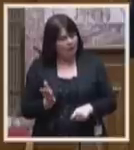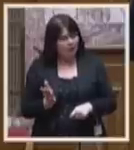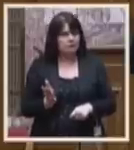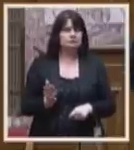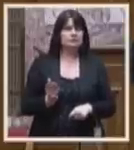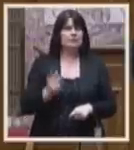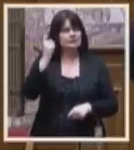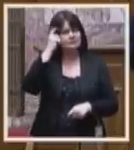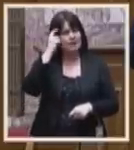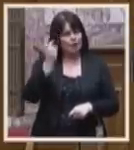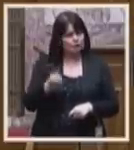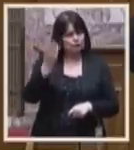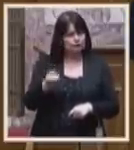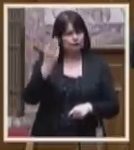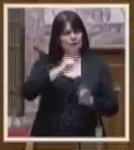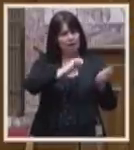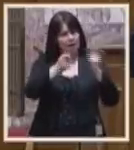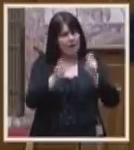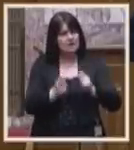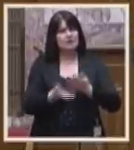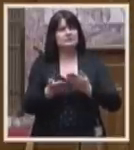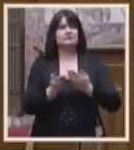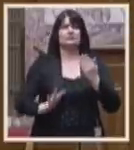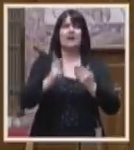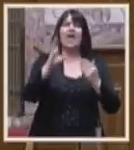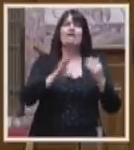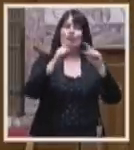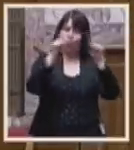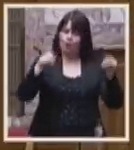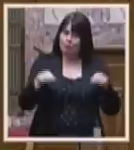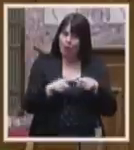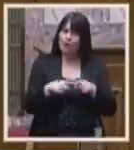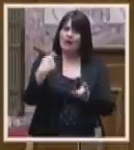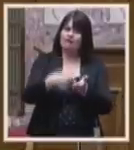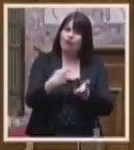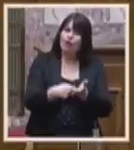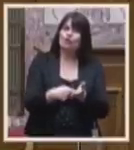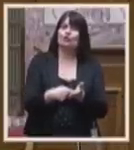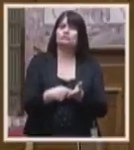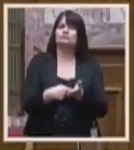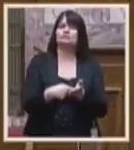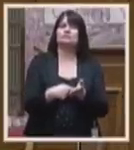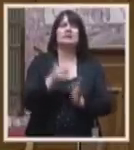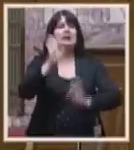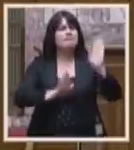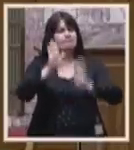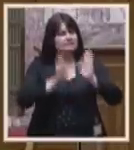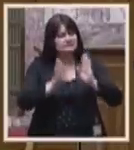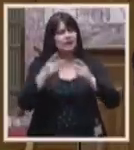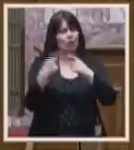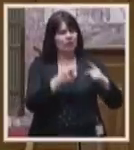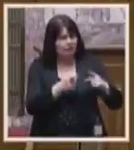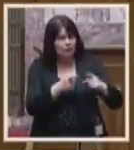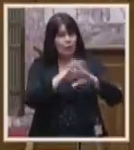προοδευτικοί, προοδευτικές αλλαγές που θα βοηθήσουν την ανάπτυξη, τα ευρωομόλογα, το φόρο επί των χρηματιστηριακών συναλλαγών που